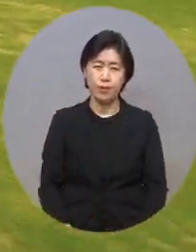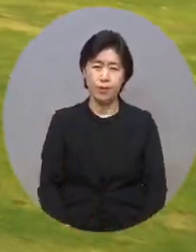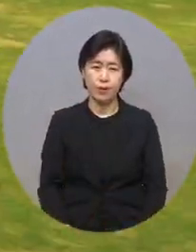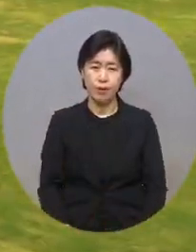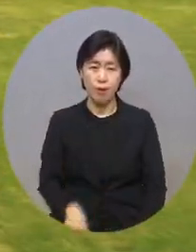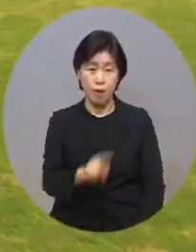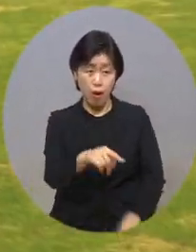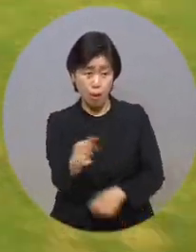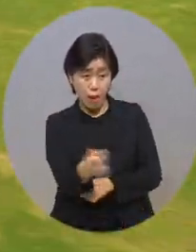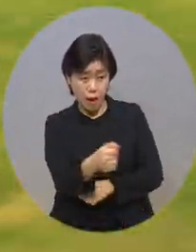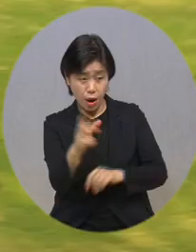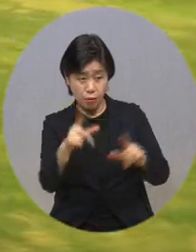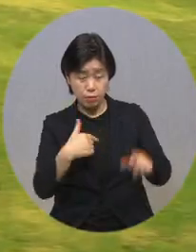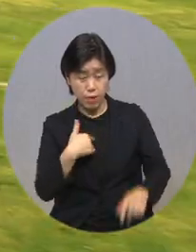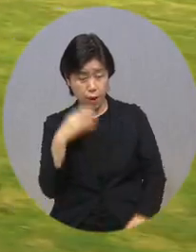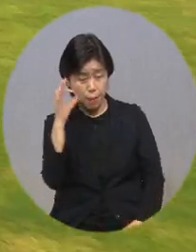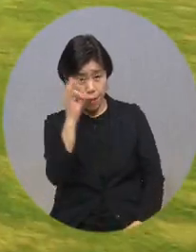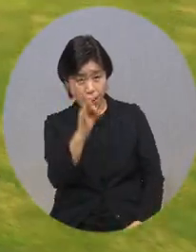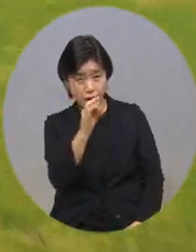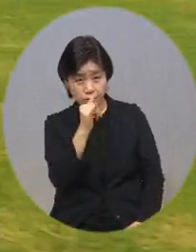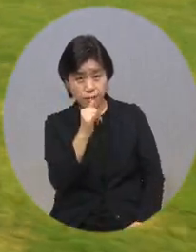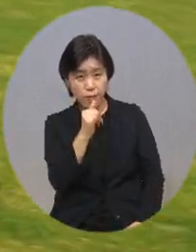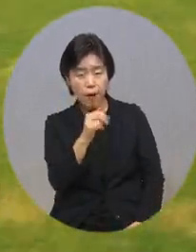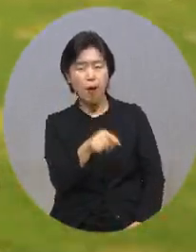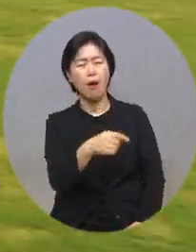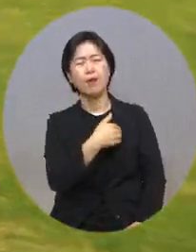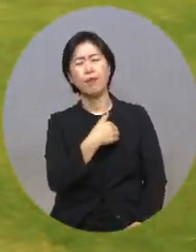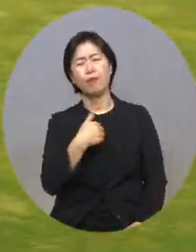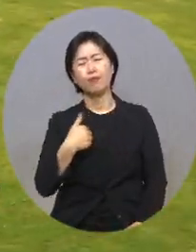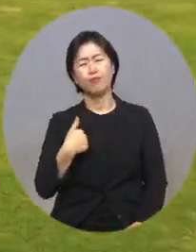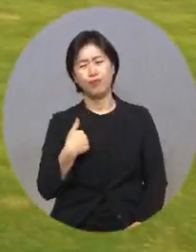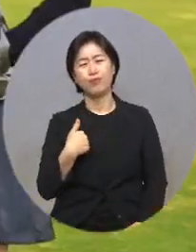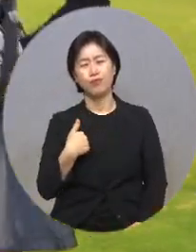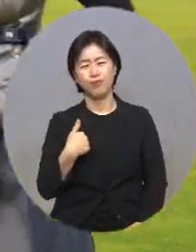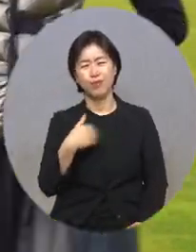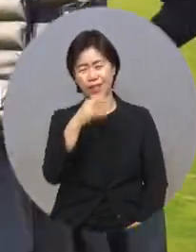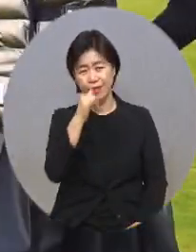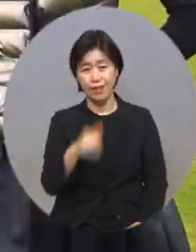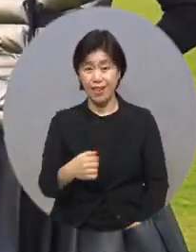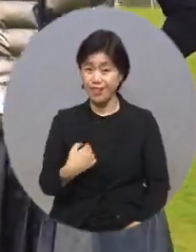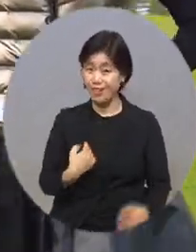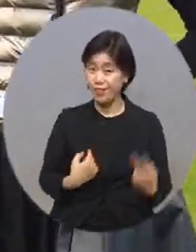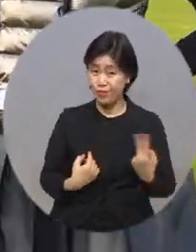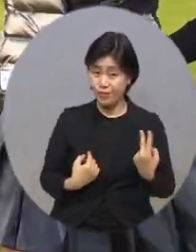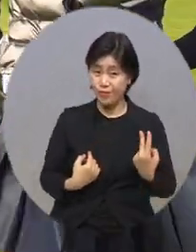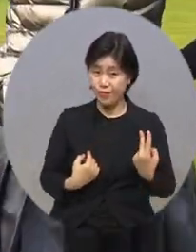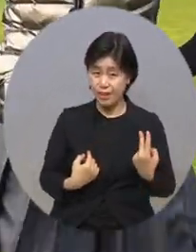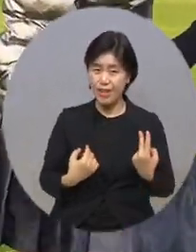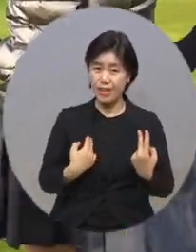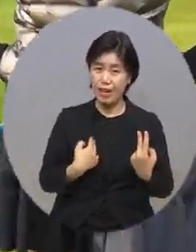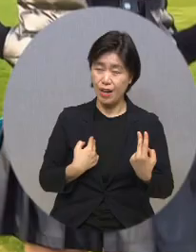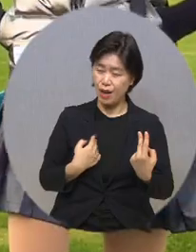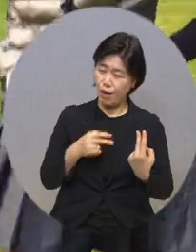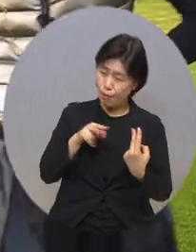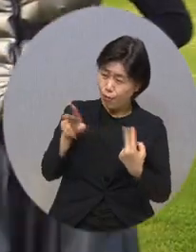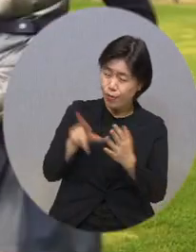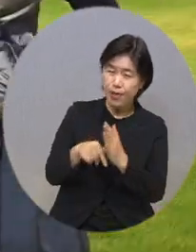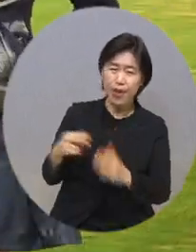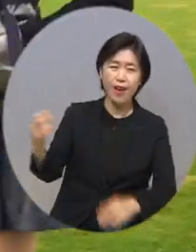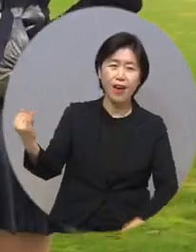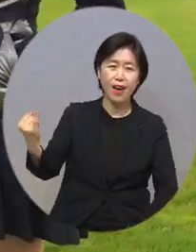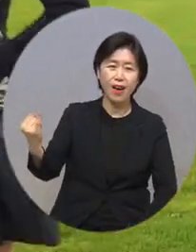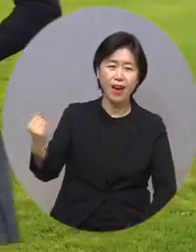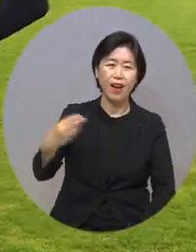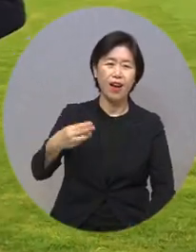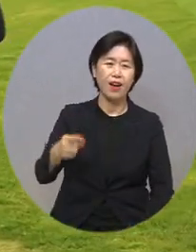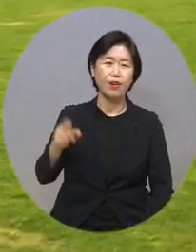지켜보고 있었거든요. 네. 약간 좀 여유 있어 보여가지고. 아 저희요? 응. 저는 하연아님이 약간 응. 미안하지만 러프